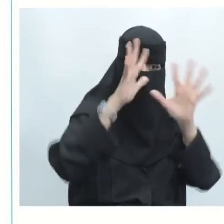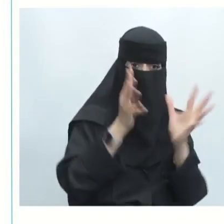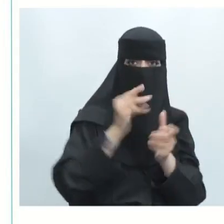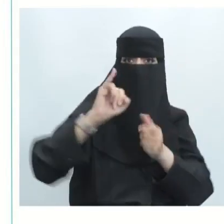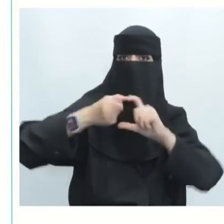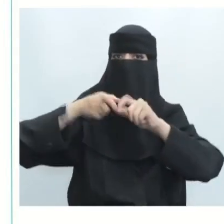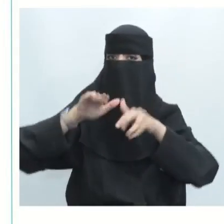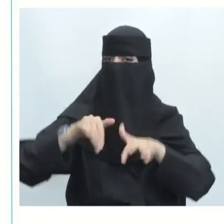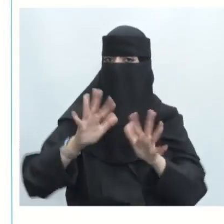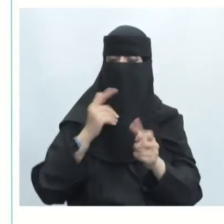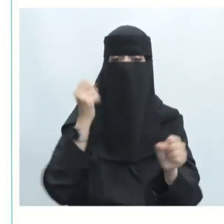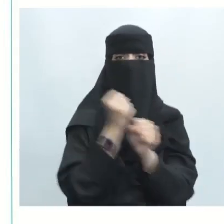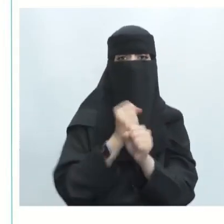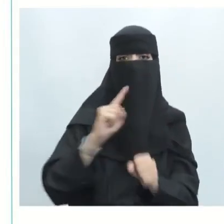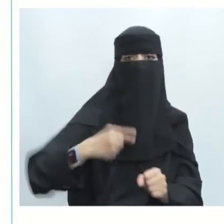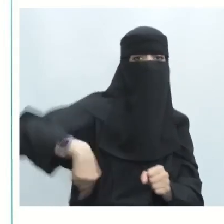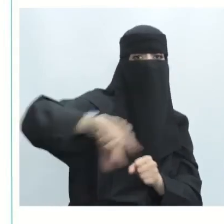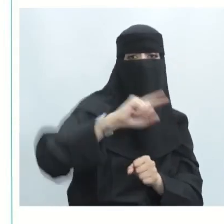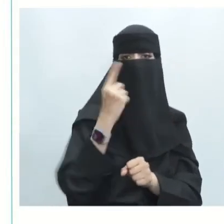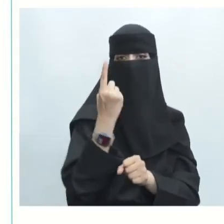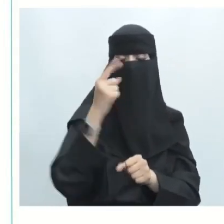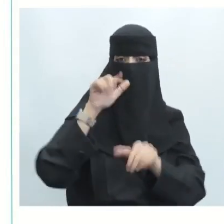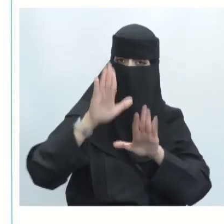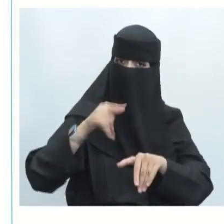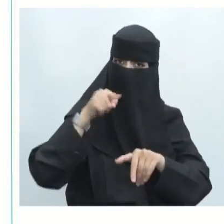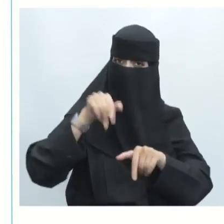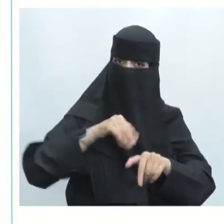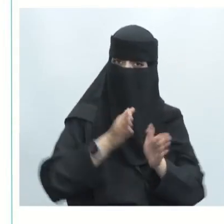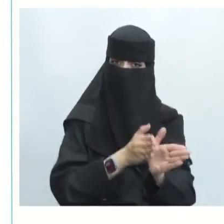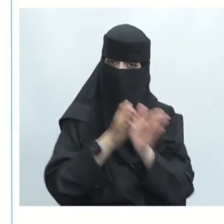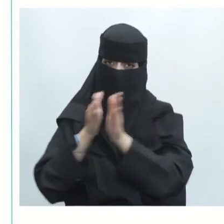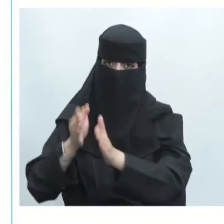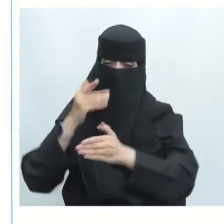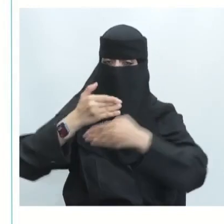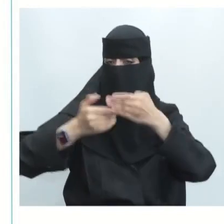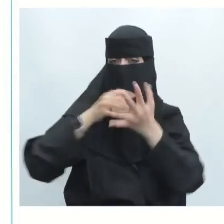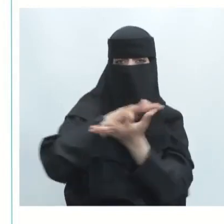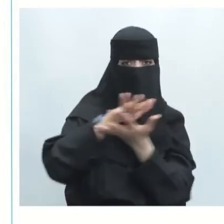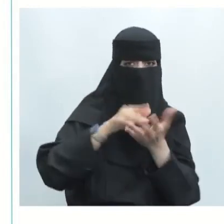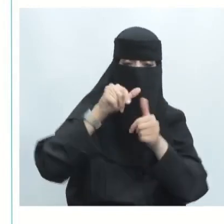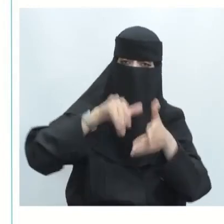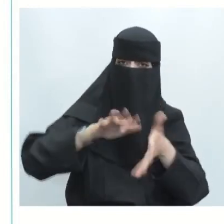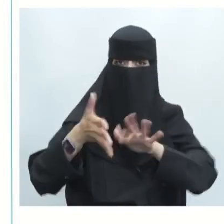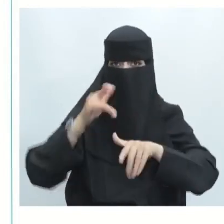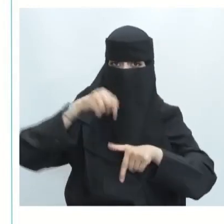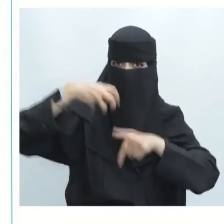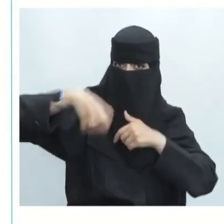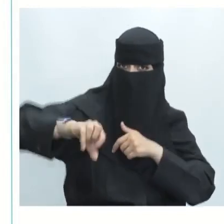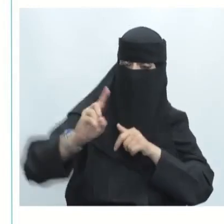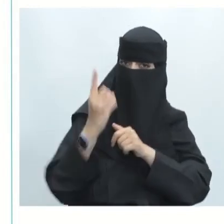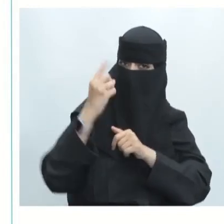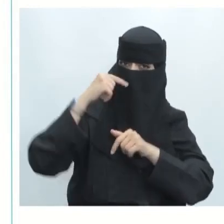المنظمه ويكون العمل م موحد اذا وهذا ما يجنبهم نشوء اي مشكله في حال ان قسم من